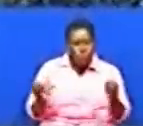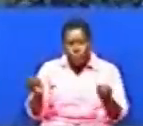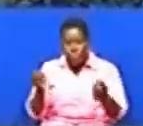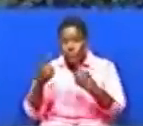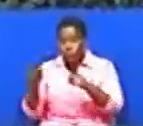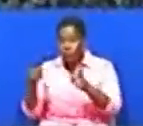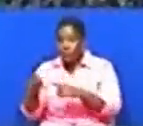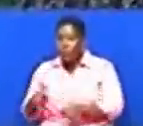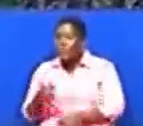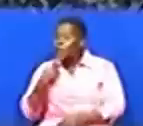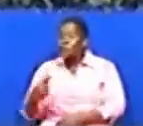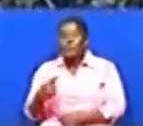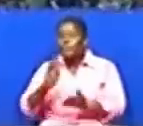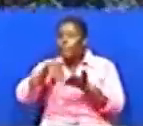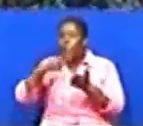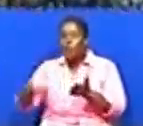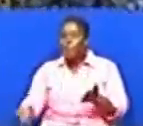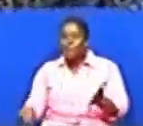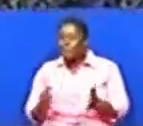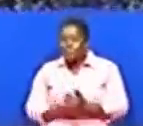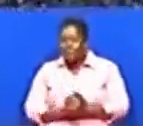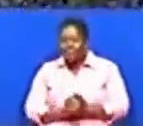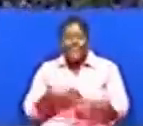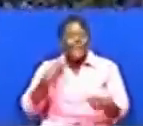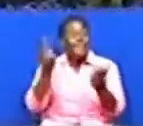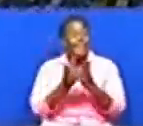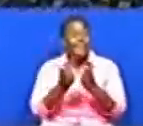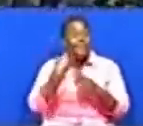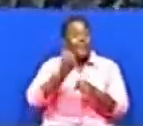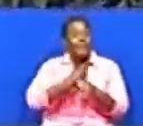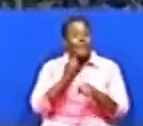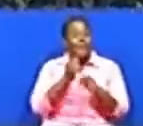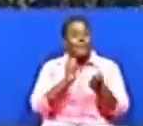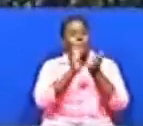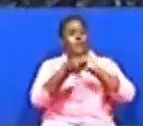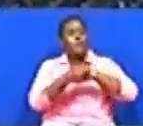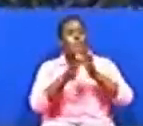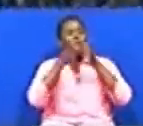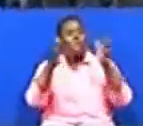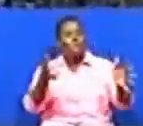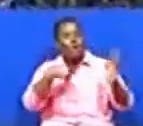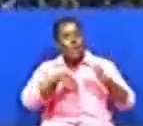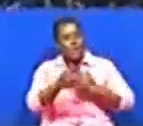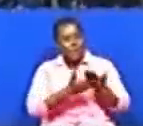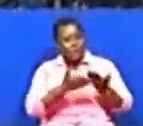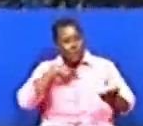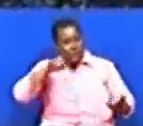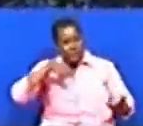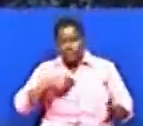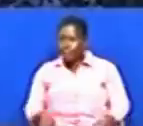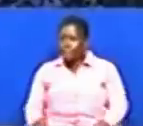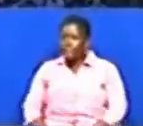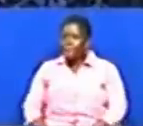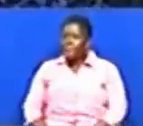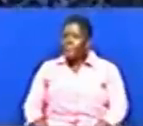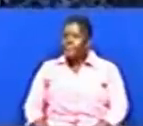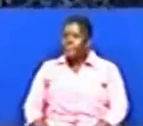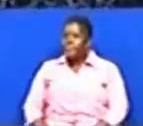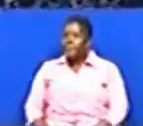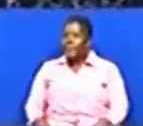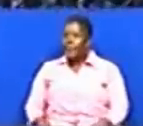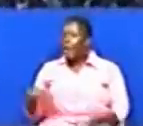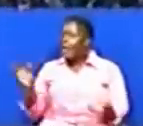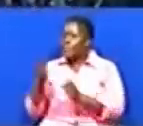mkubwa kuahidi Watanzania kuwa hatawaangusha na atakuwa mtu wa kufanya mabadiliko makubwa kwa taifa lake. Hakuna